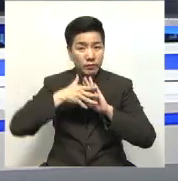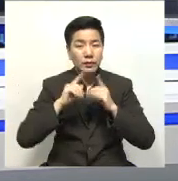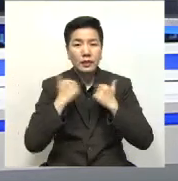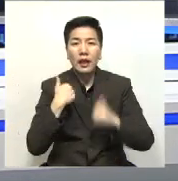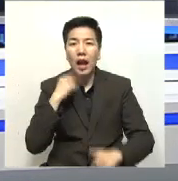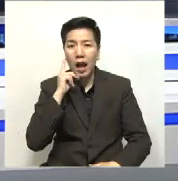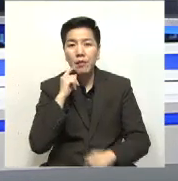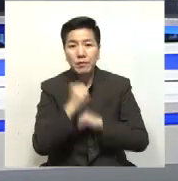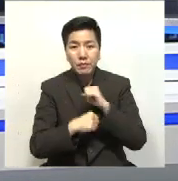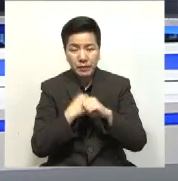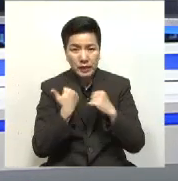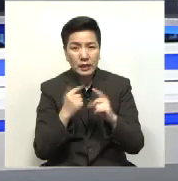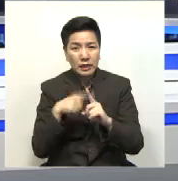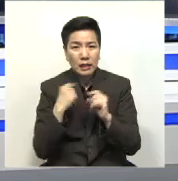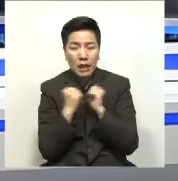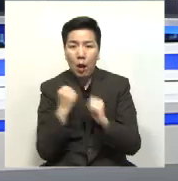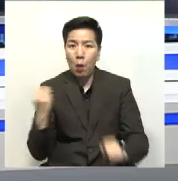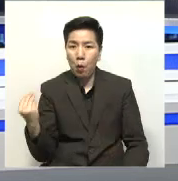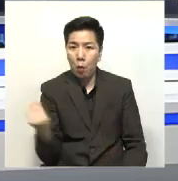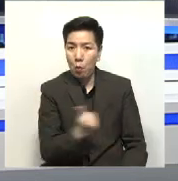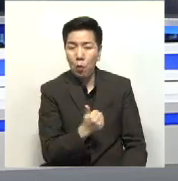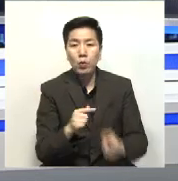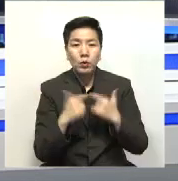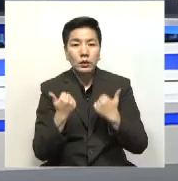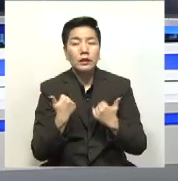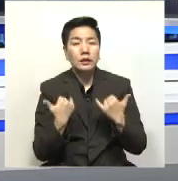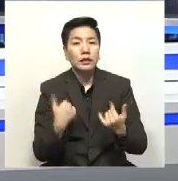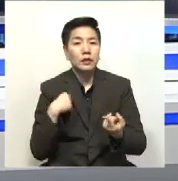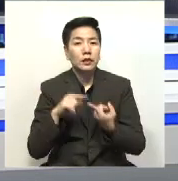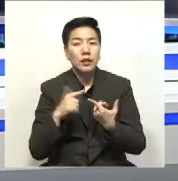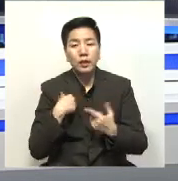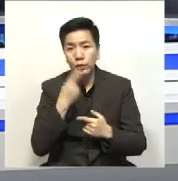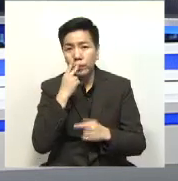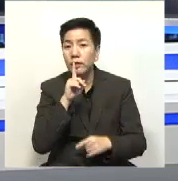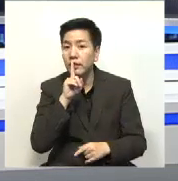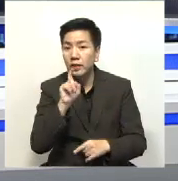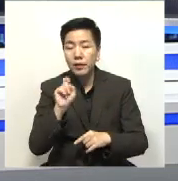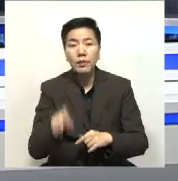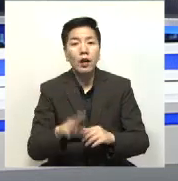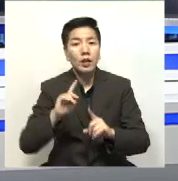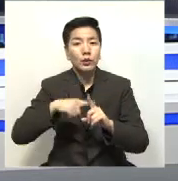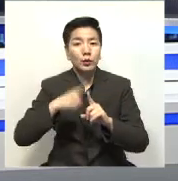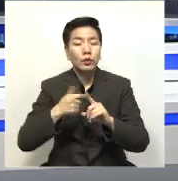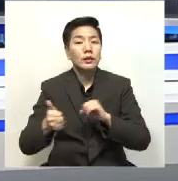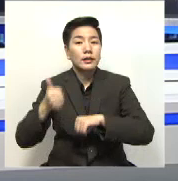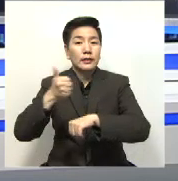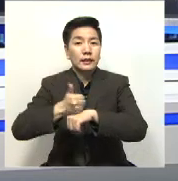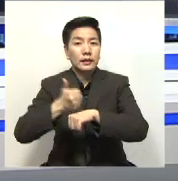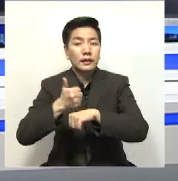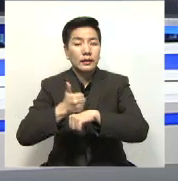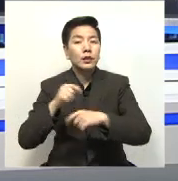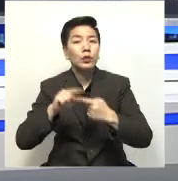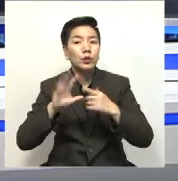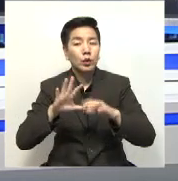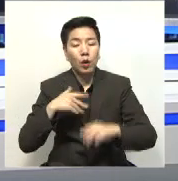ก็มีข่าวว่าปีนี้เนี่ยฤดูหนาวจะมาเร็วกว่าทุกปีด้วยนะคะวันนี้ค่ะเราจะไปสอบถามกับรักษาราชการแทนอธิบดีกรมอุตุ